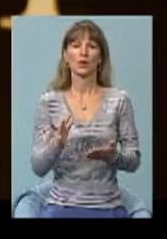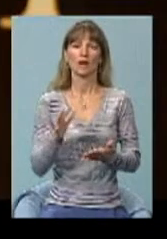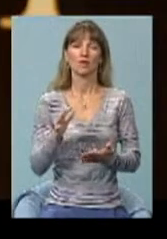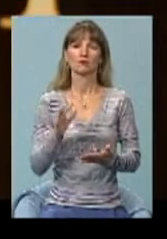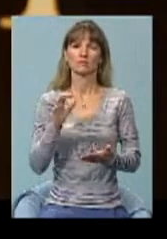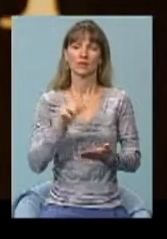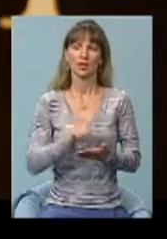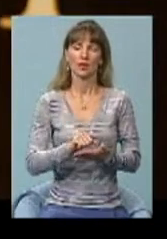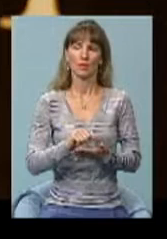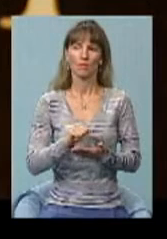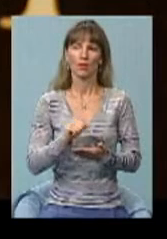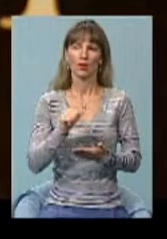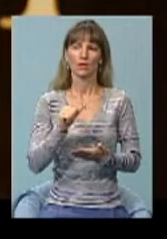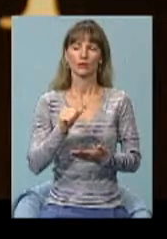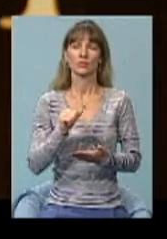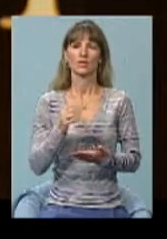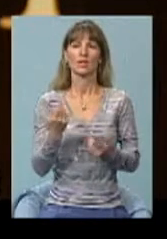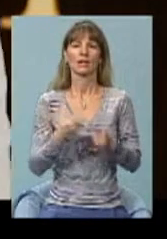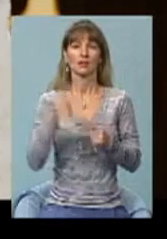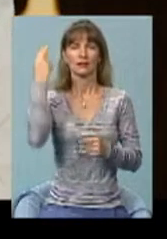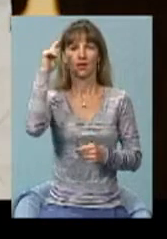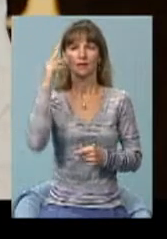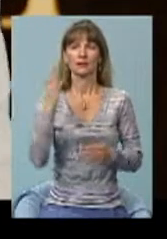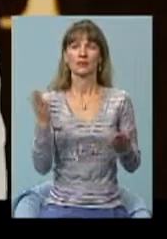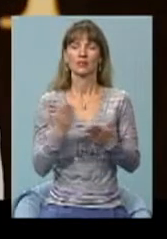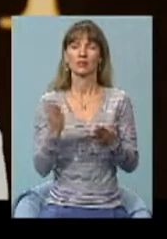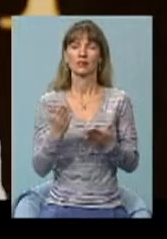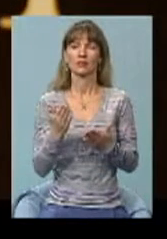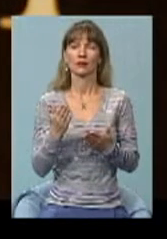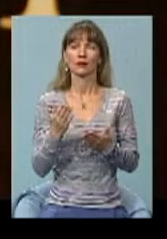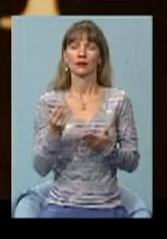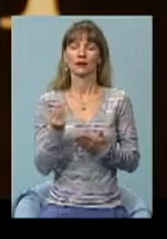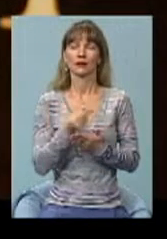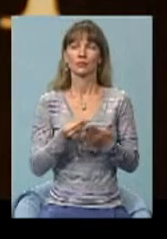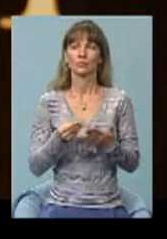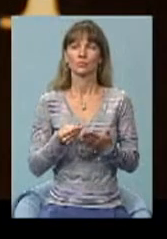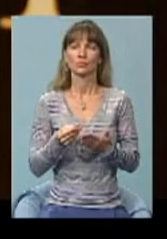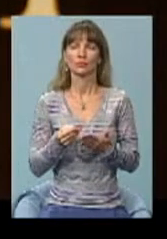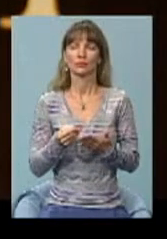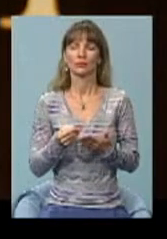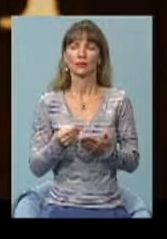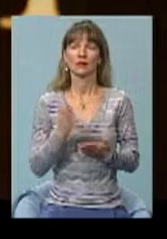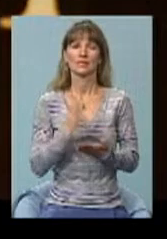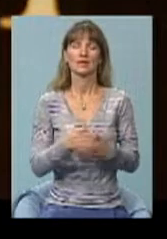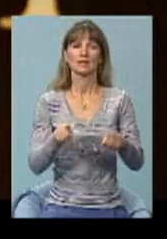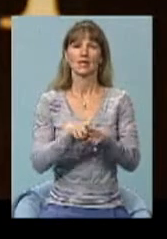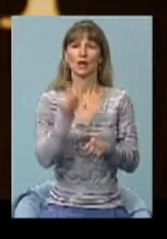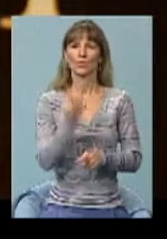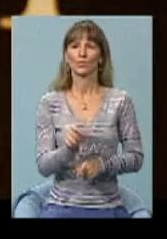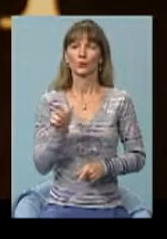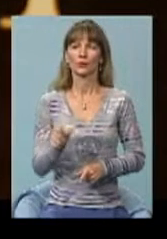Это такие дяди, которые яйцо и курица. Есть такие люди,